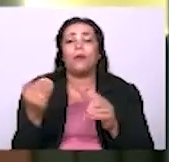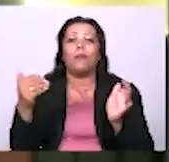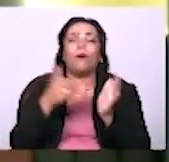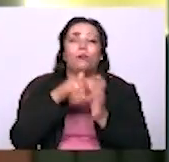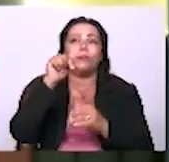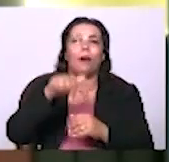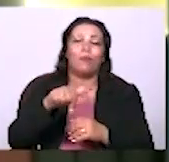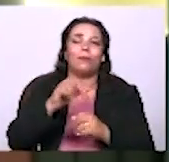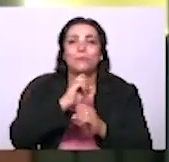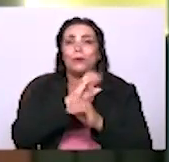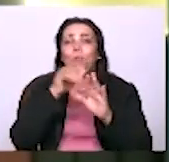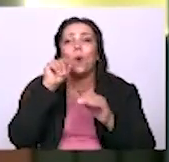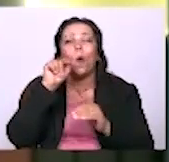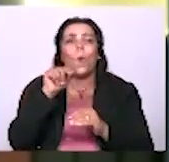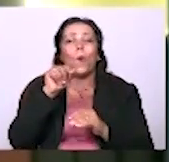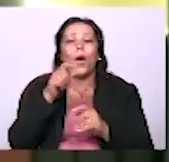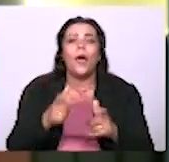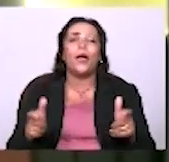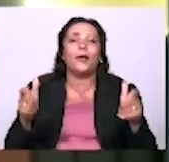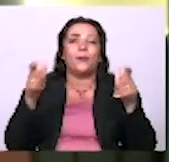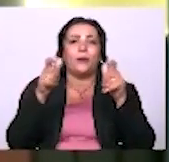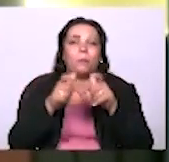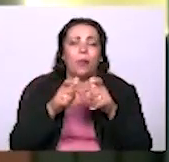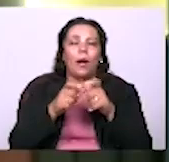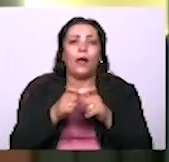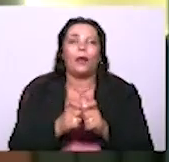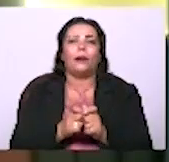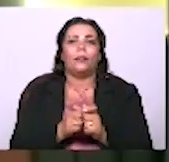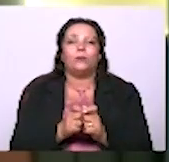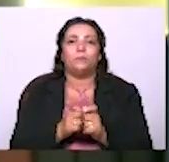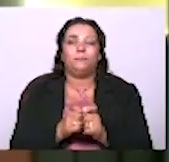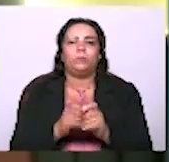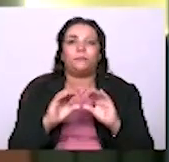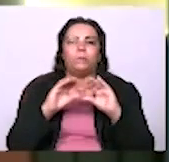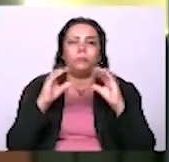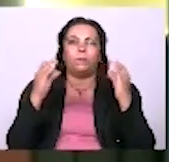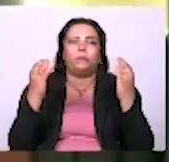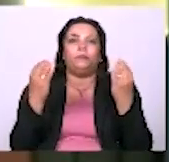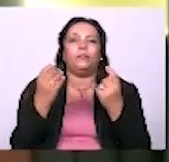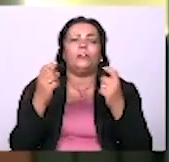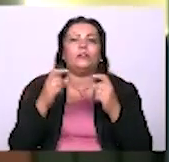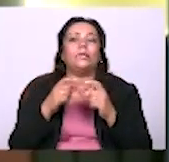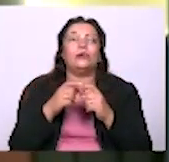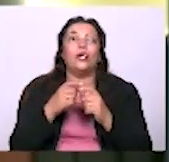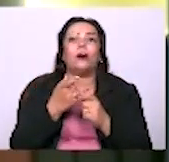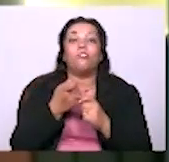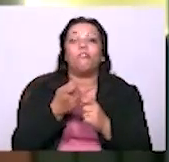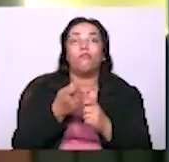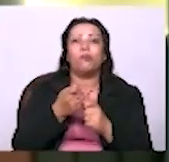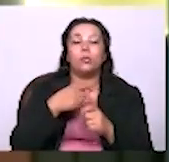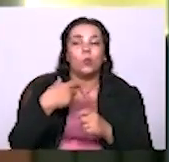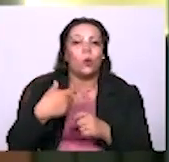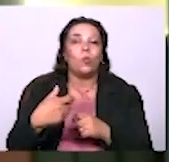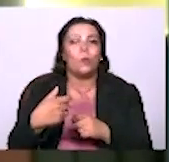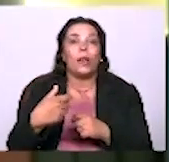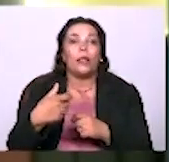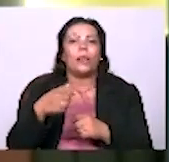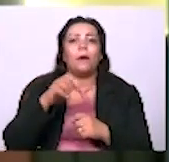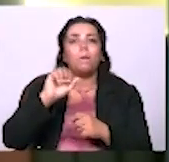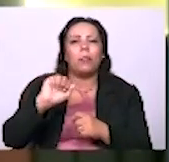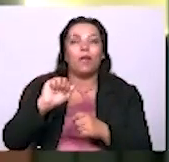اليوم وهو اجتماع لجنه التسعير التلقائي للمواد او المنتجات